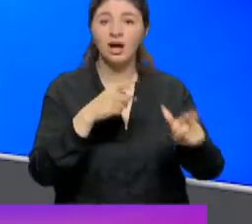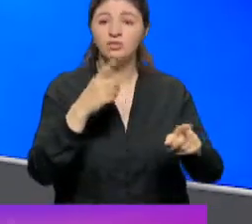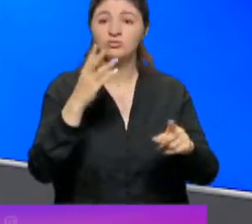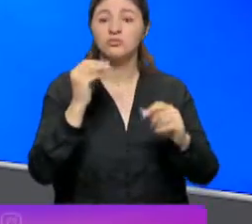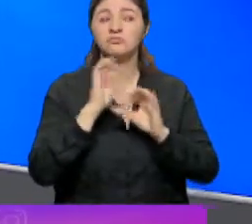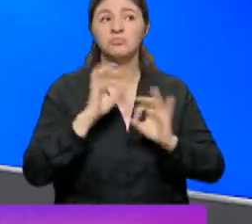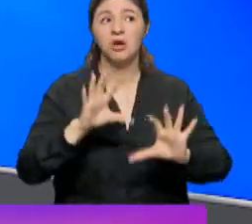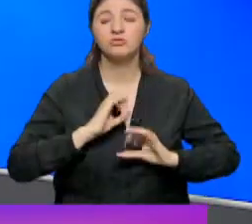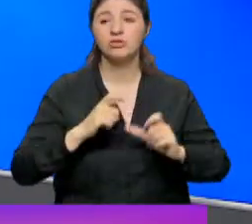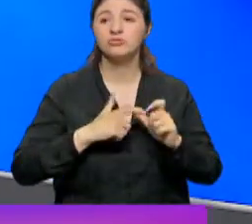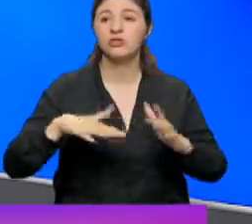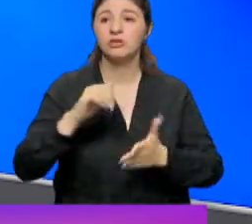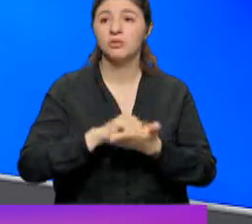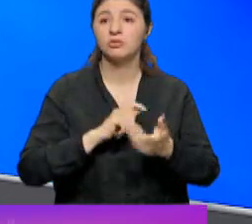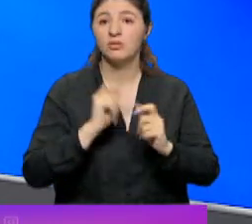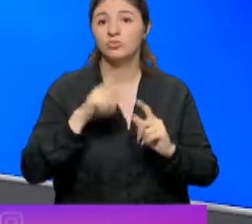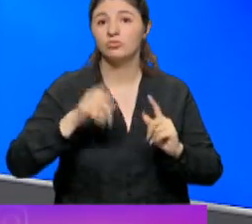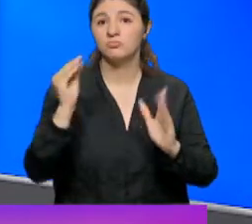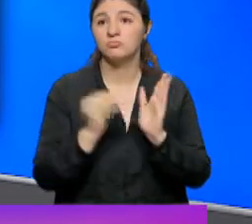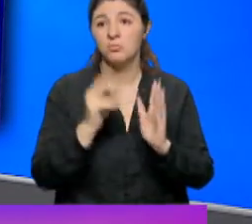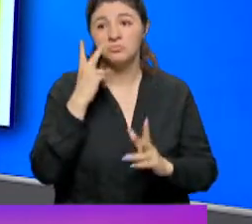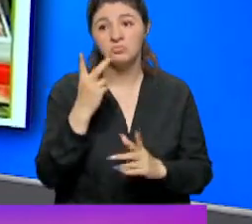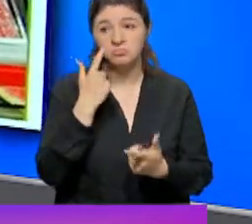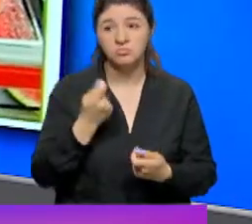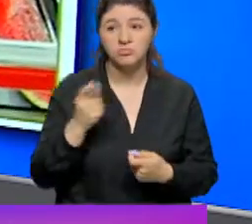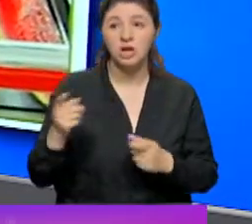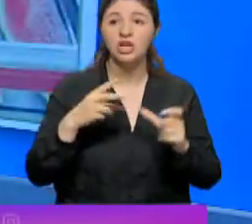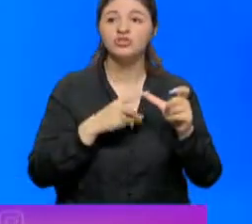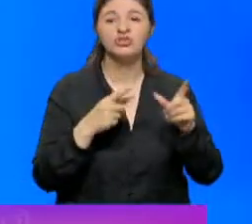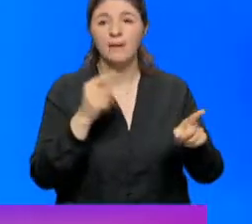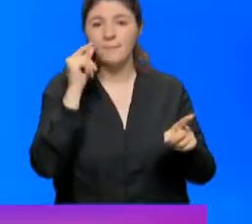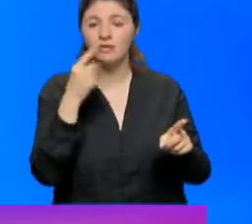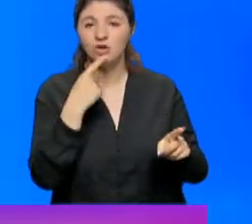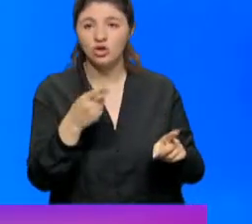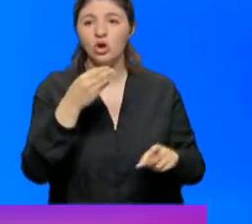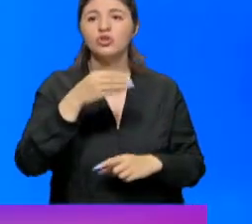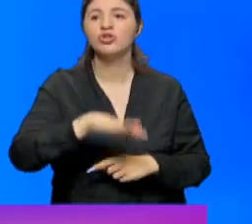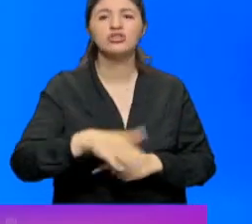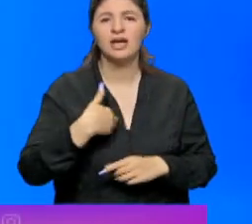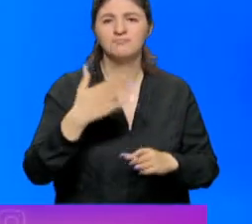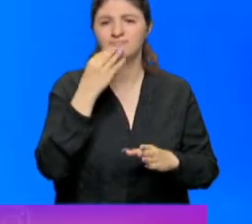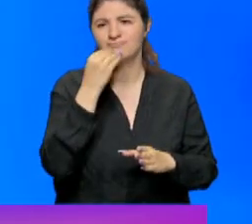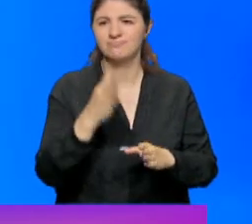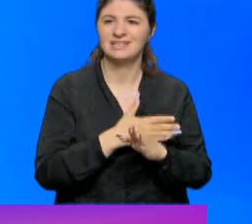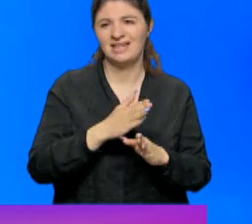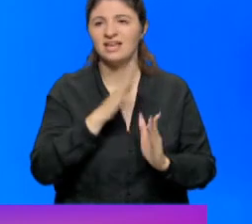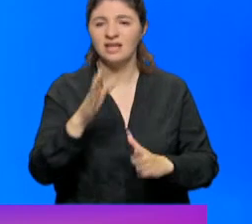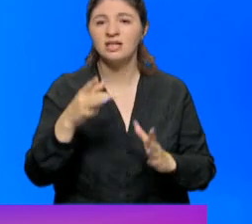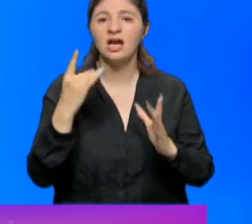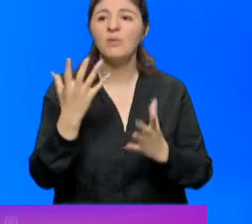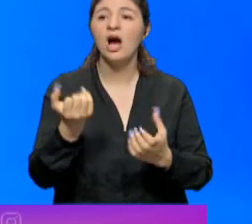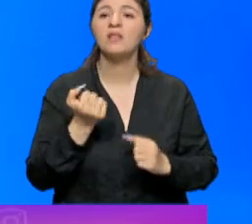kullanıcısı ve Gündem yapıcısı oldu dikkatimizi çekiyor Şahan Gökbakar diyor ki çocukken pazara giderdik